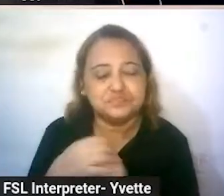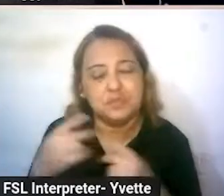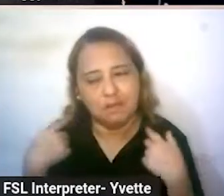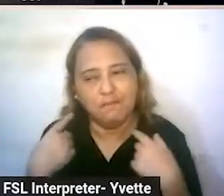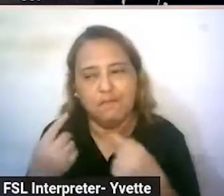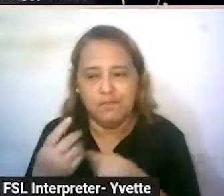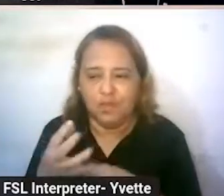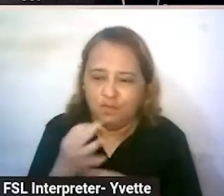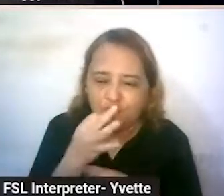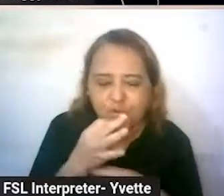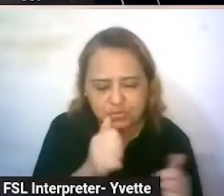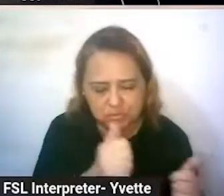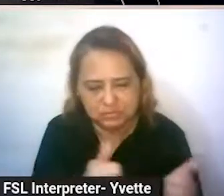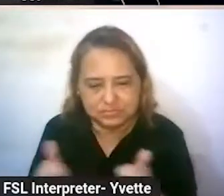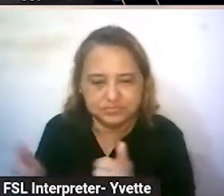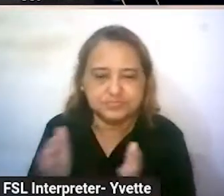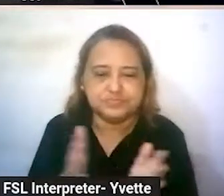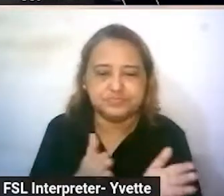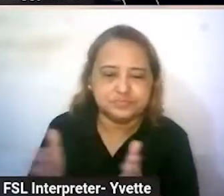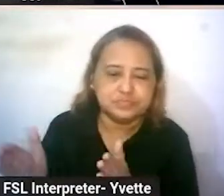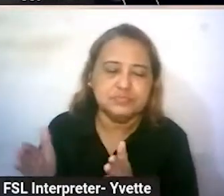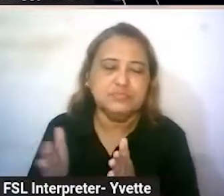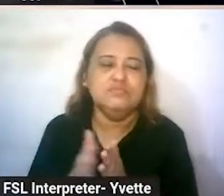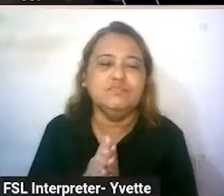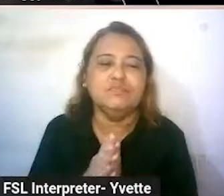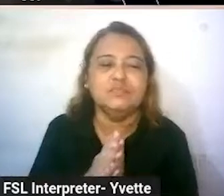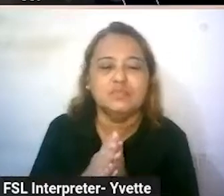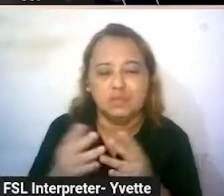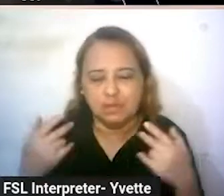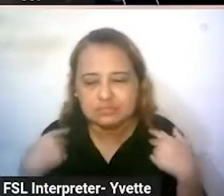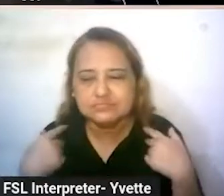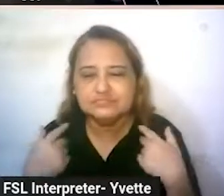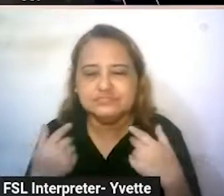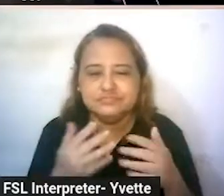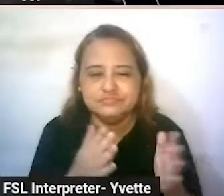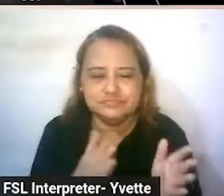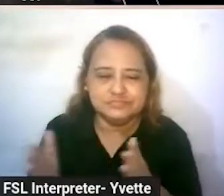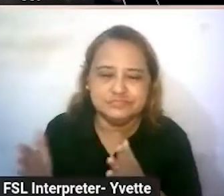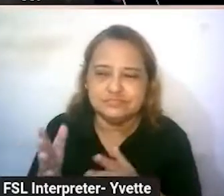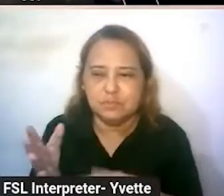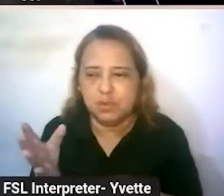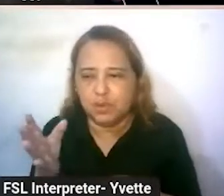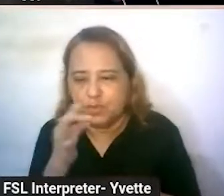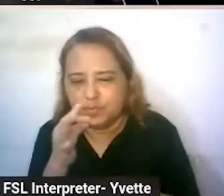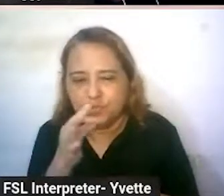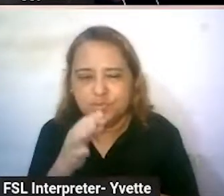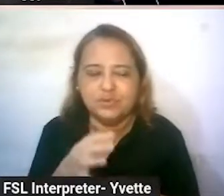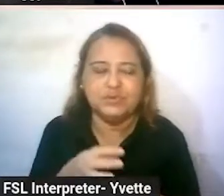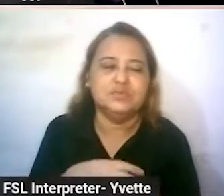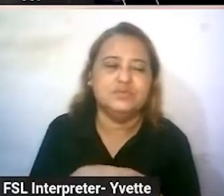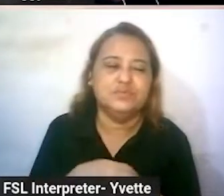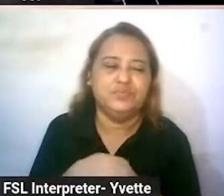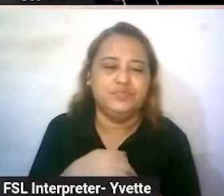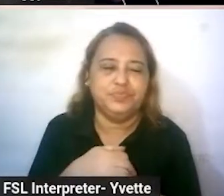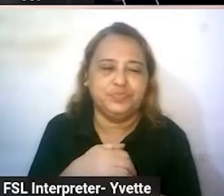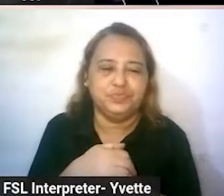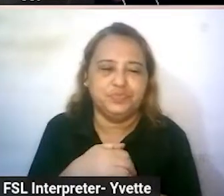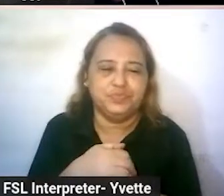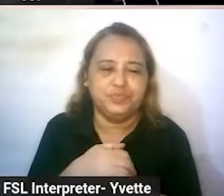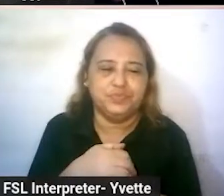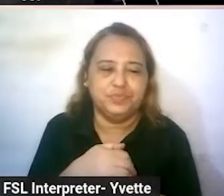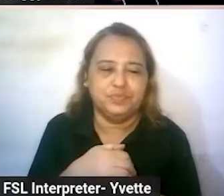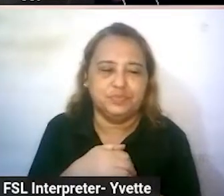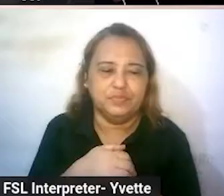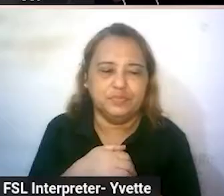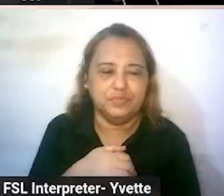have everything, nandun na yung kakainin mo, nandun na yung anong tawag dito, yung computer